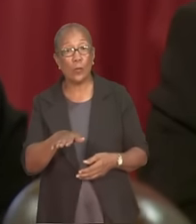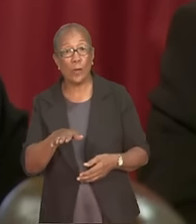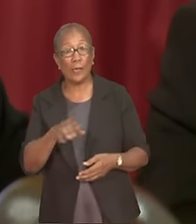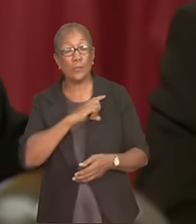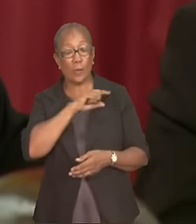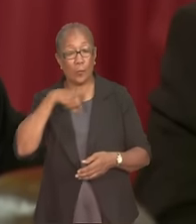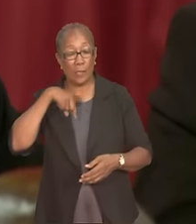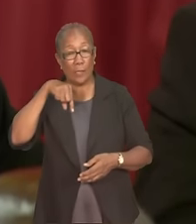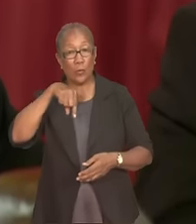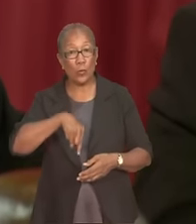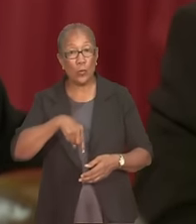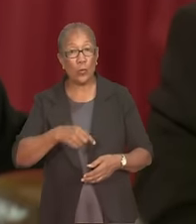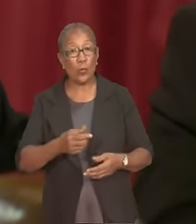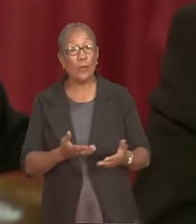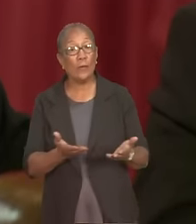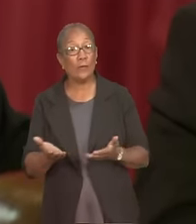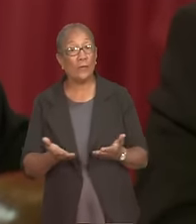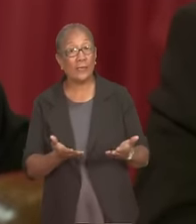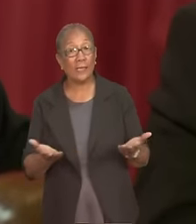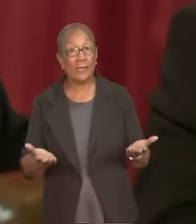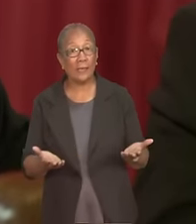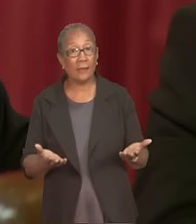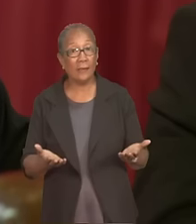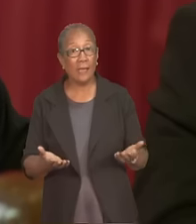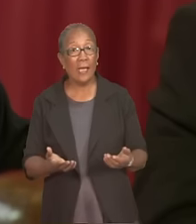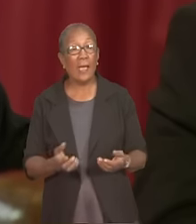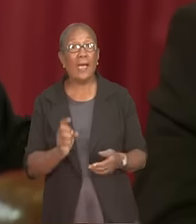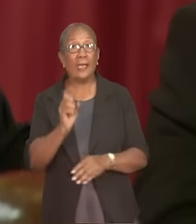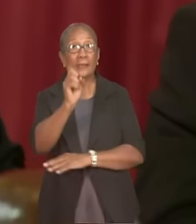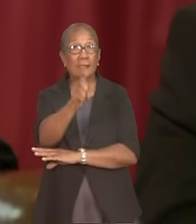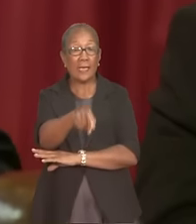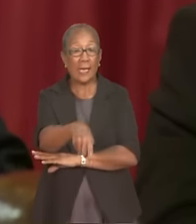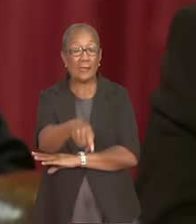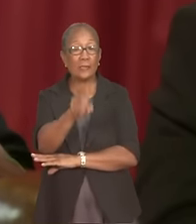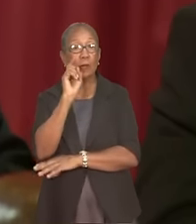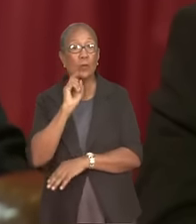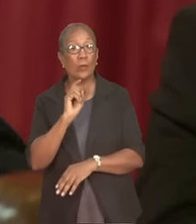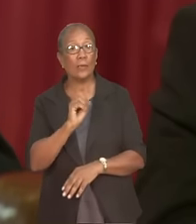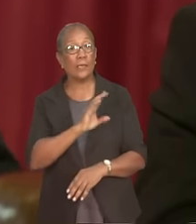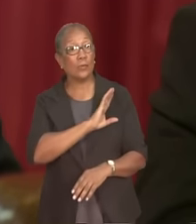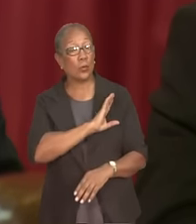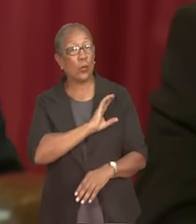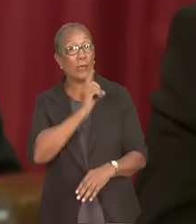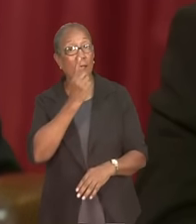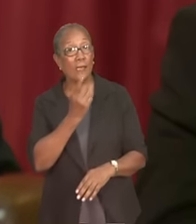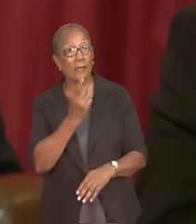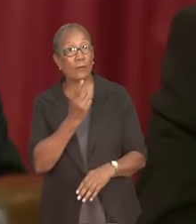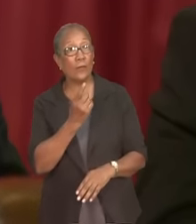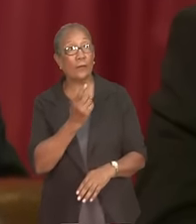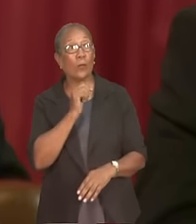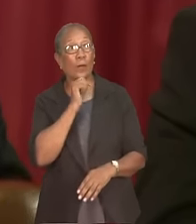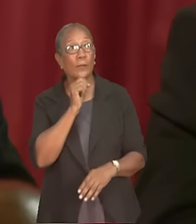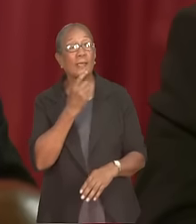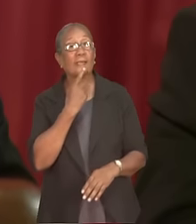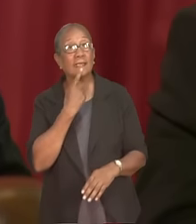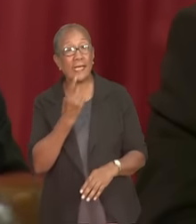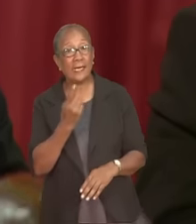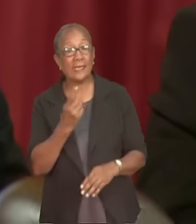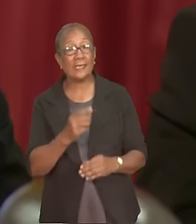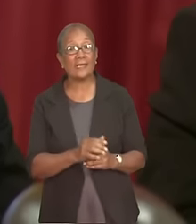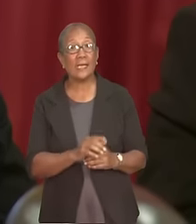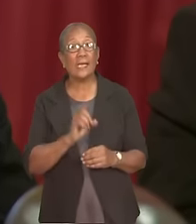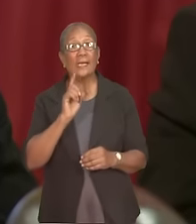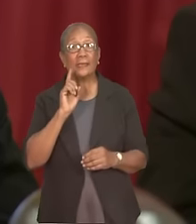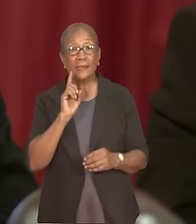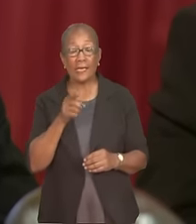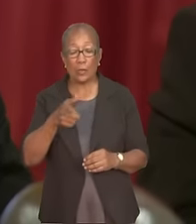ons willen manoeuvreren en staatsolie ook niet. Dus dat is ook een van die dingen wanneer gezegd wordt van de